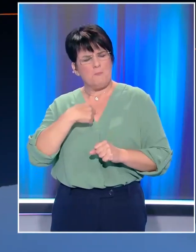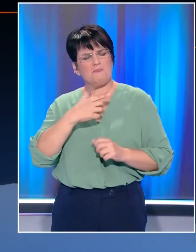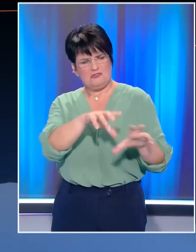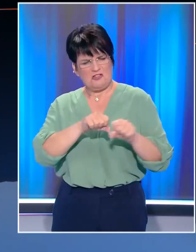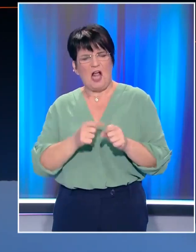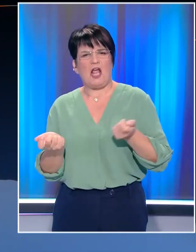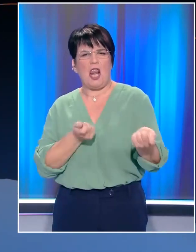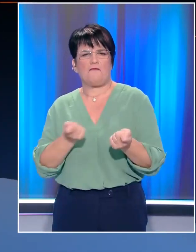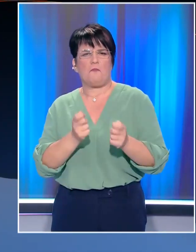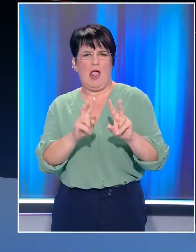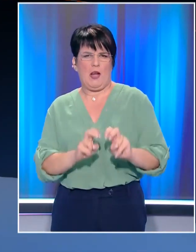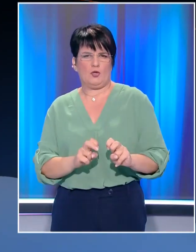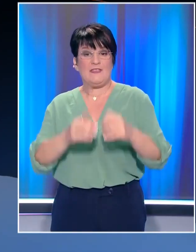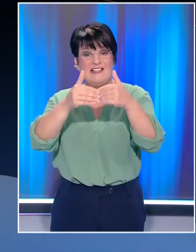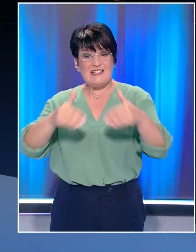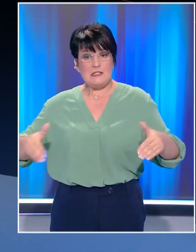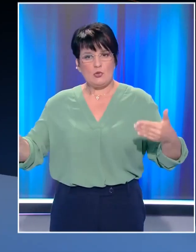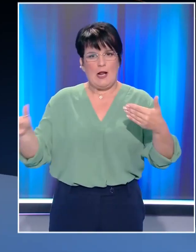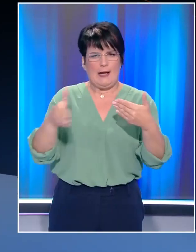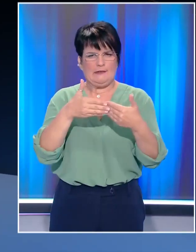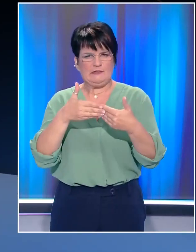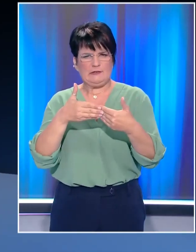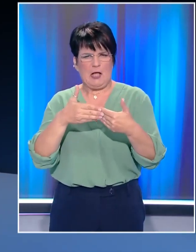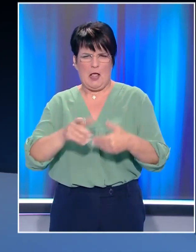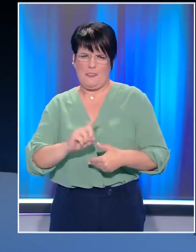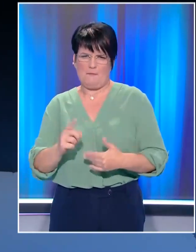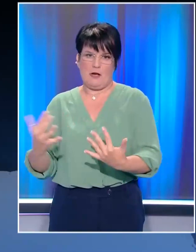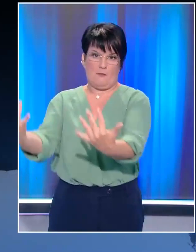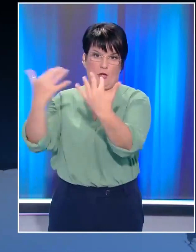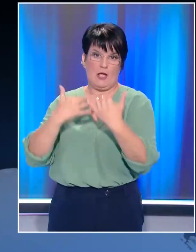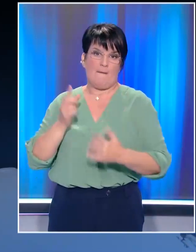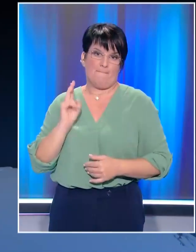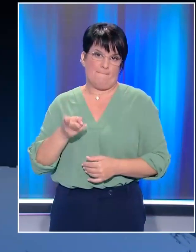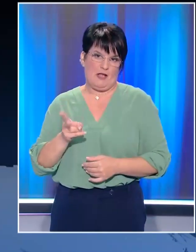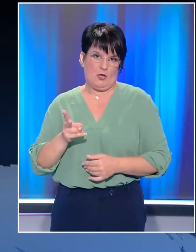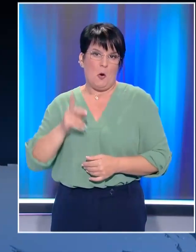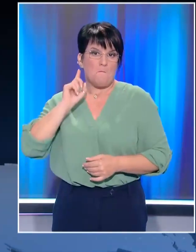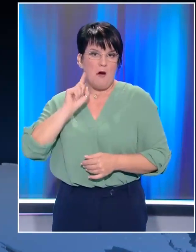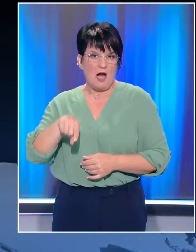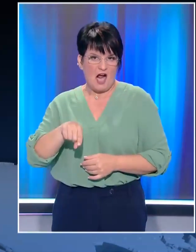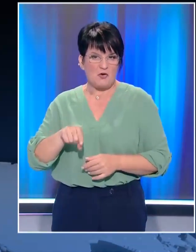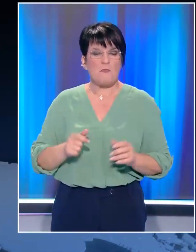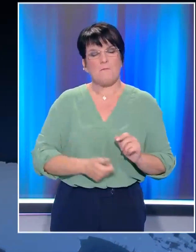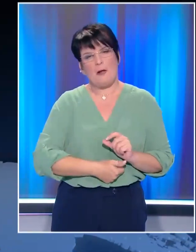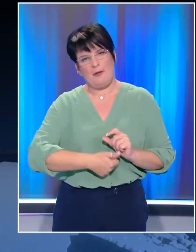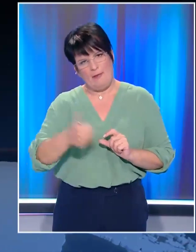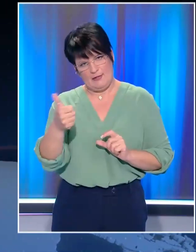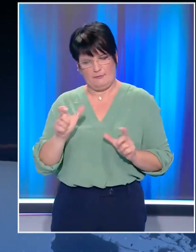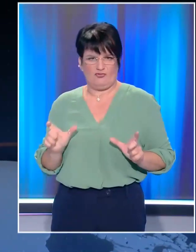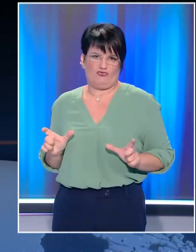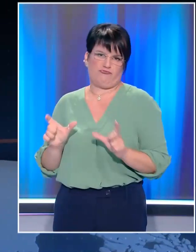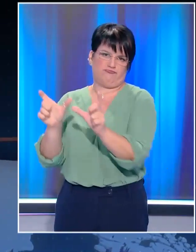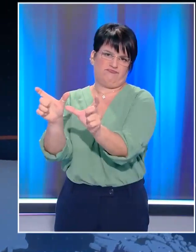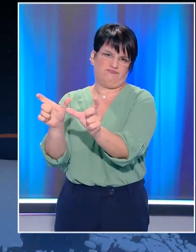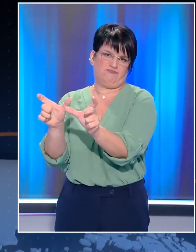Our borders are not open and people should not make the dangerous journey. If you come to the United States illegally, you